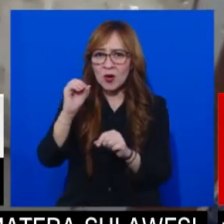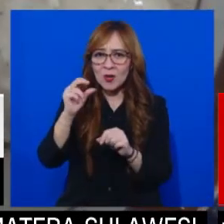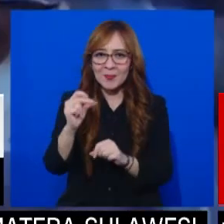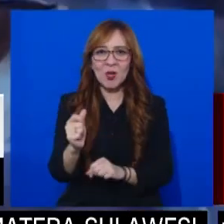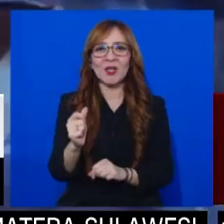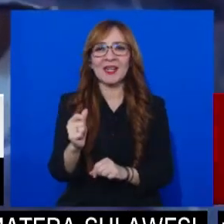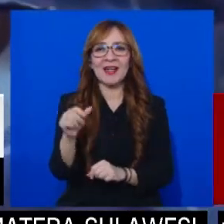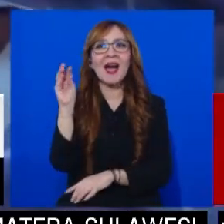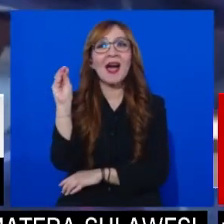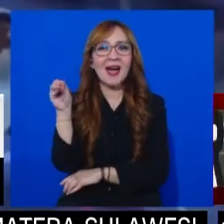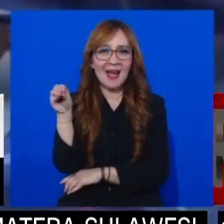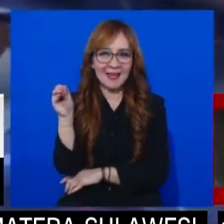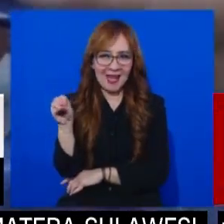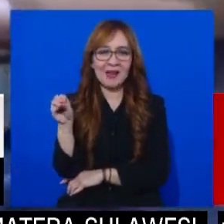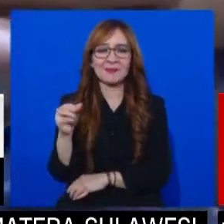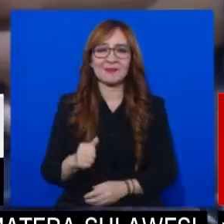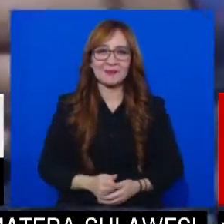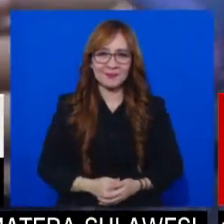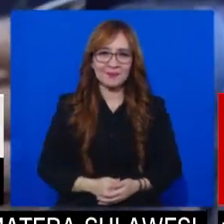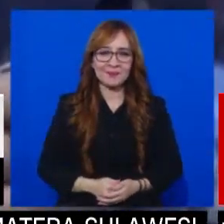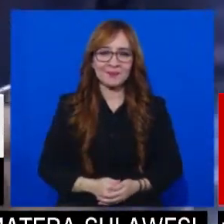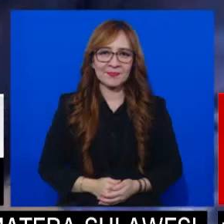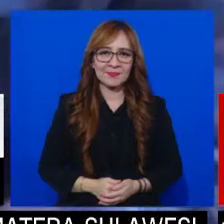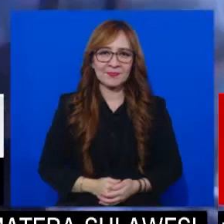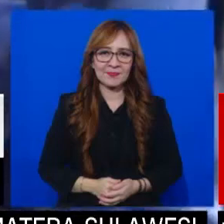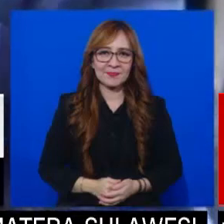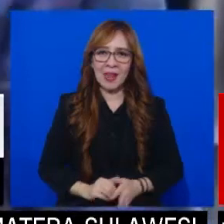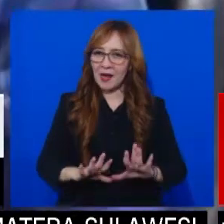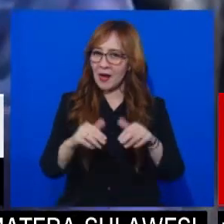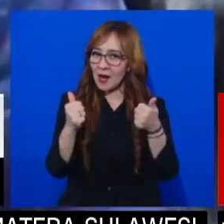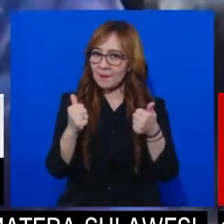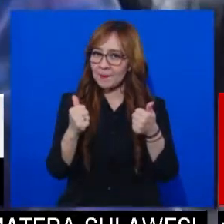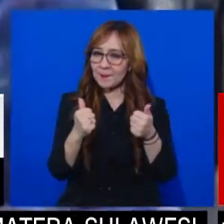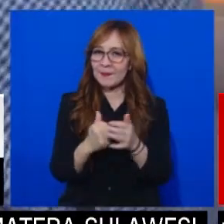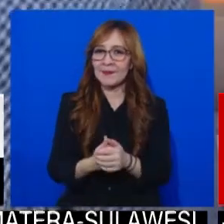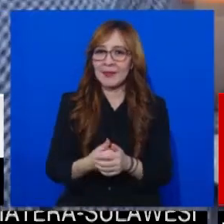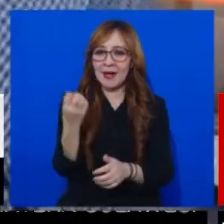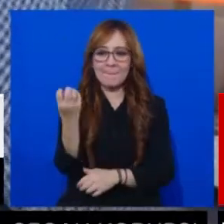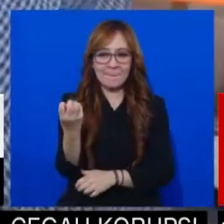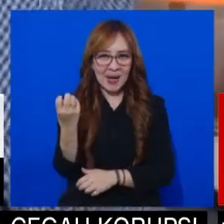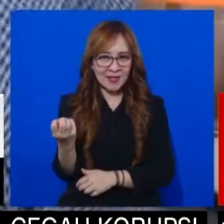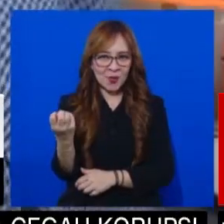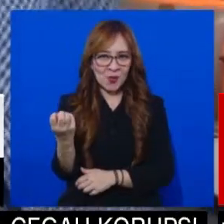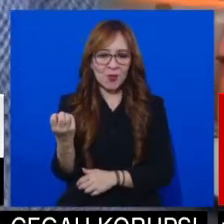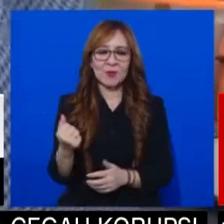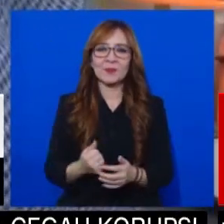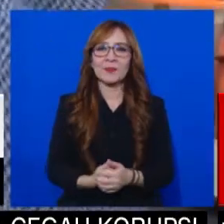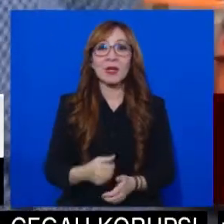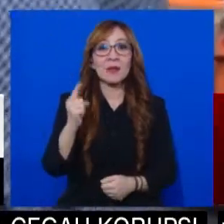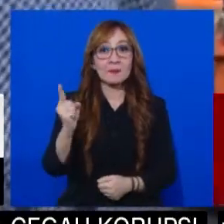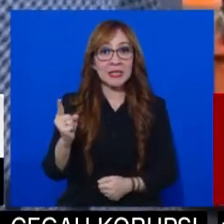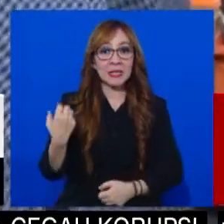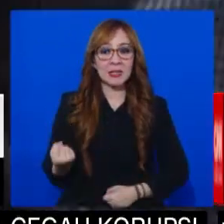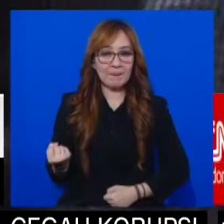santan kental dan diisi ayam sisit atau ayam suwir. Lengkap dengan tipat dan bakso ayam. Meski berada di tengah